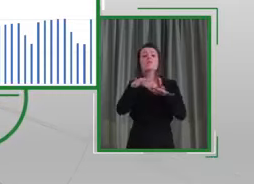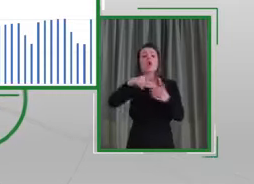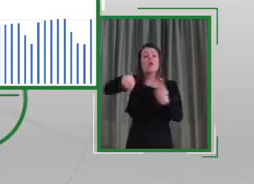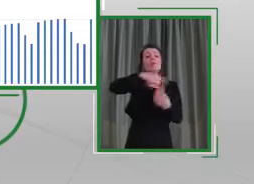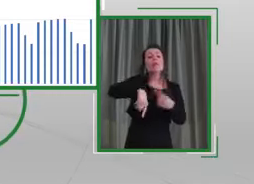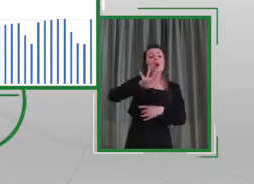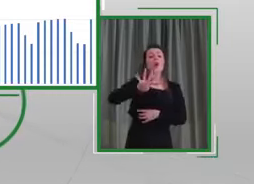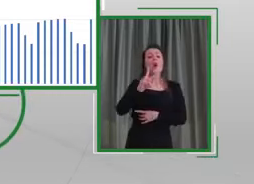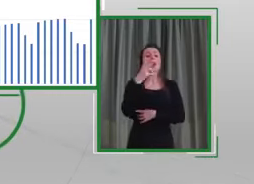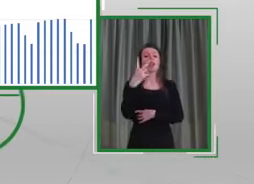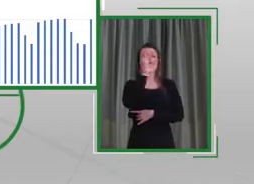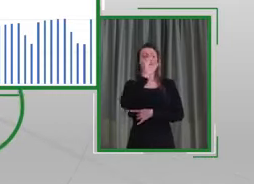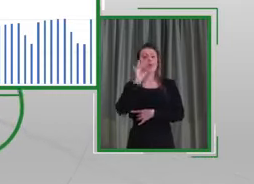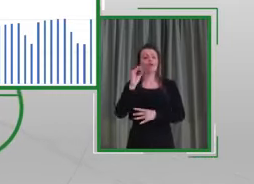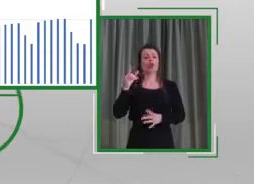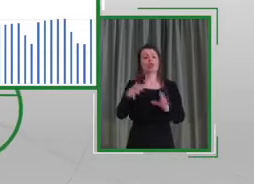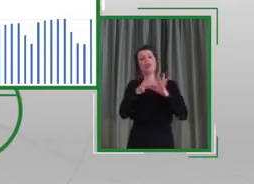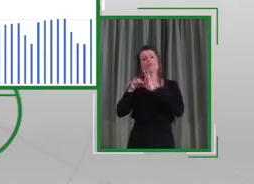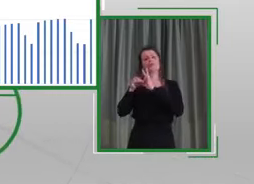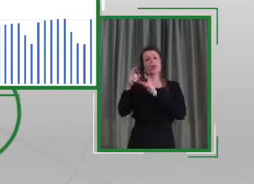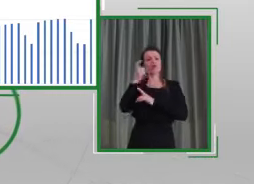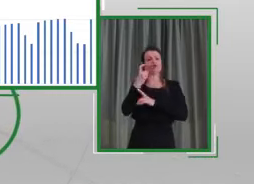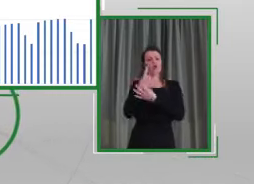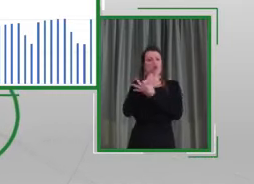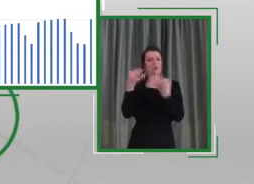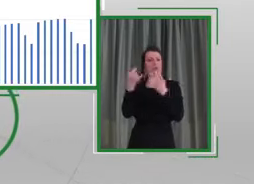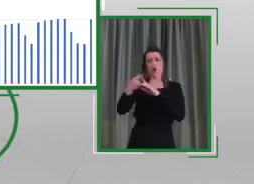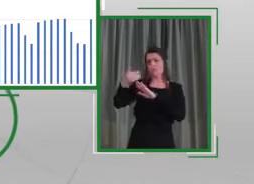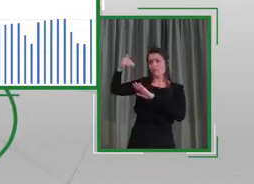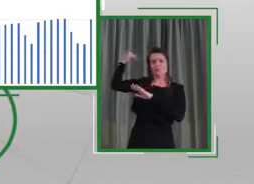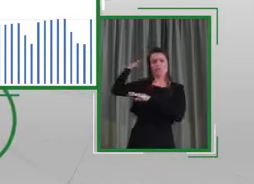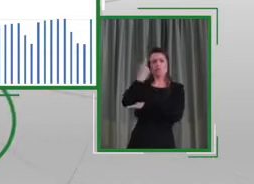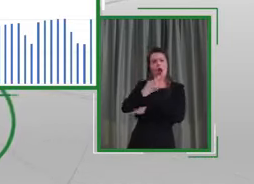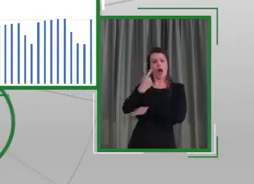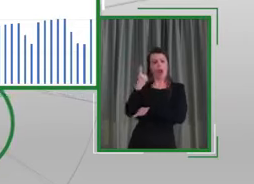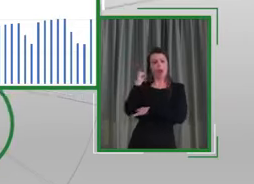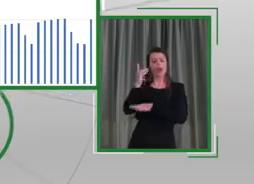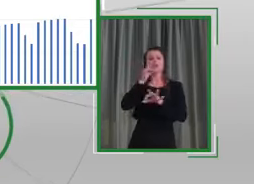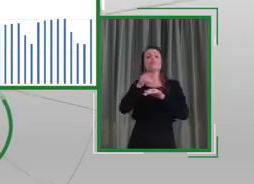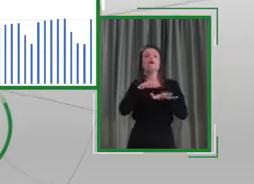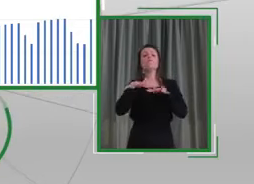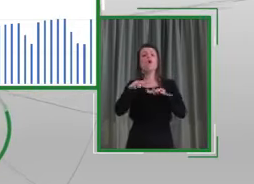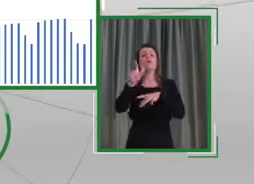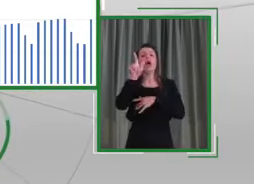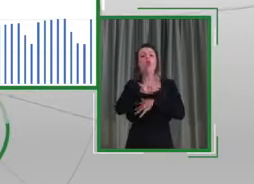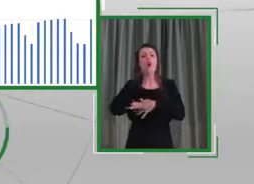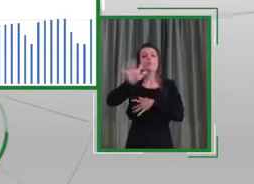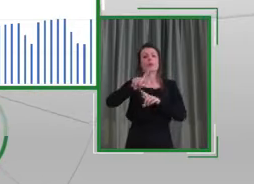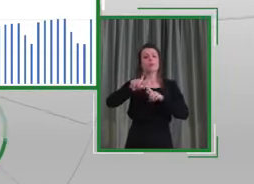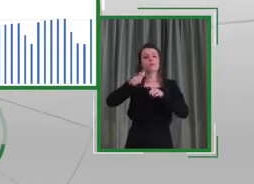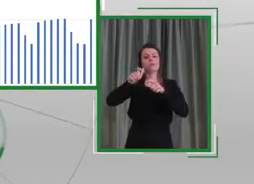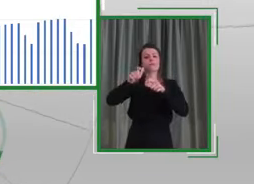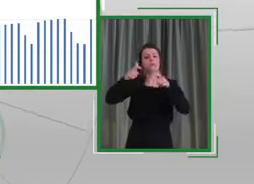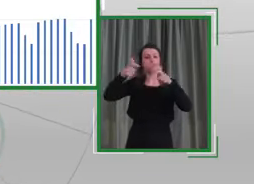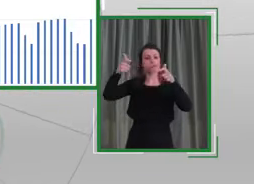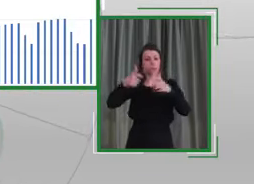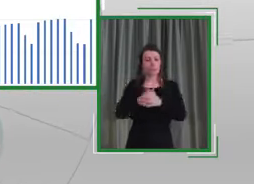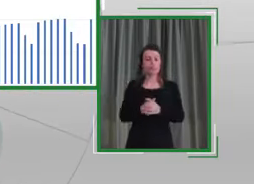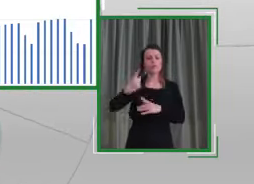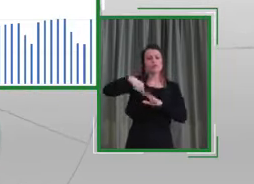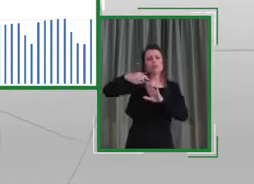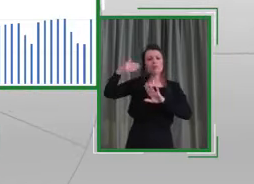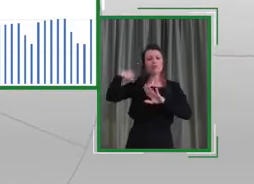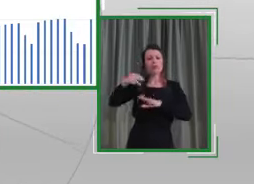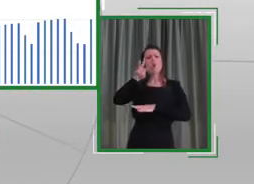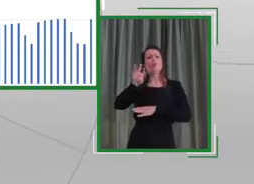giorno normale quindi la mobilità in lombardia sta salendo avevamo passato un weekend del weekend